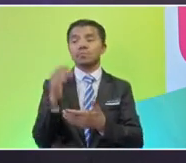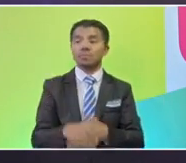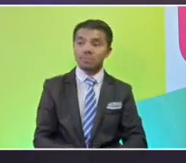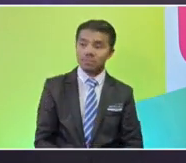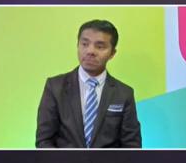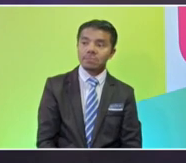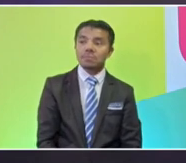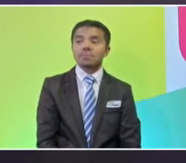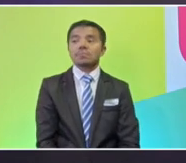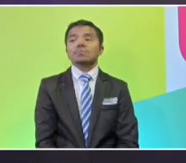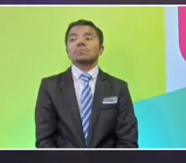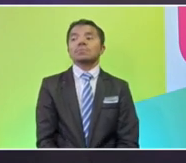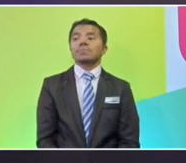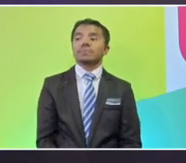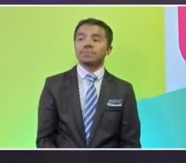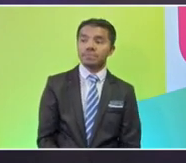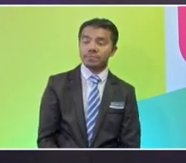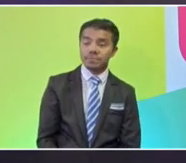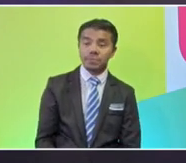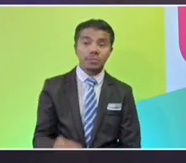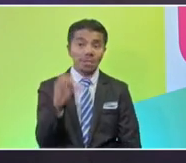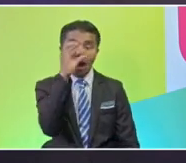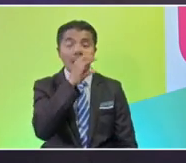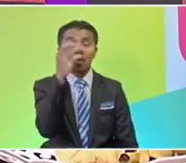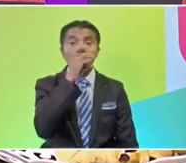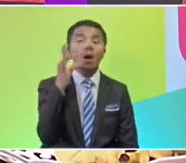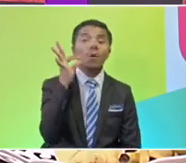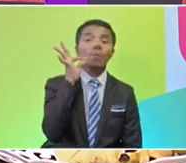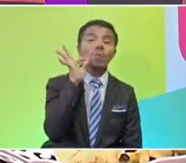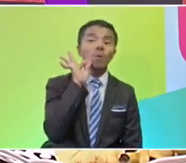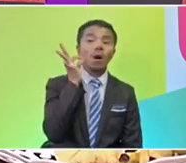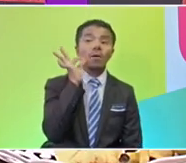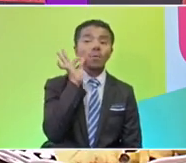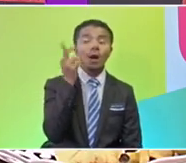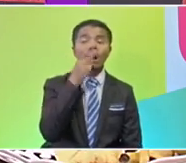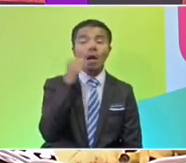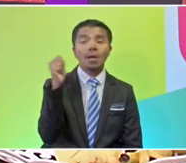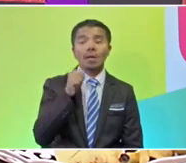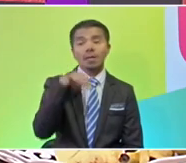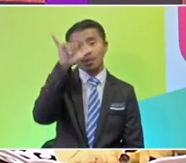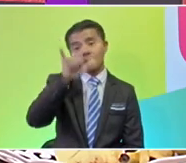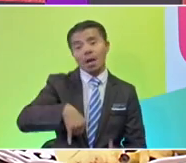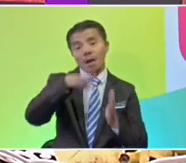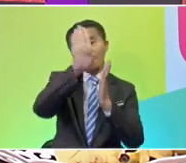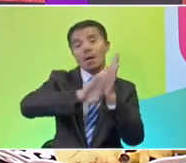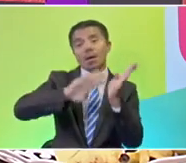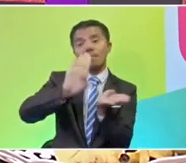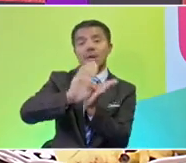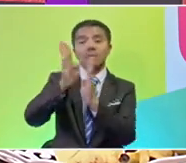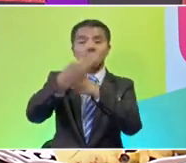saya akan cari buah-buahan yang berbentuk bulat saya perhatikan Disini